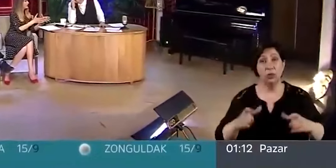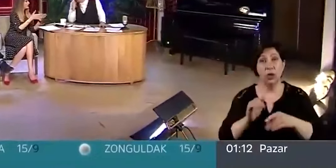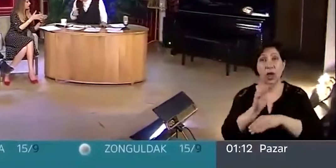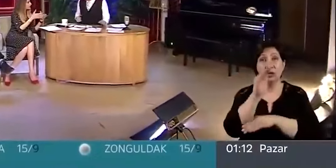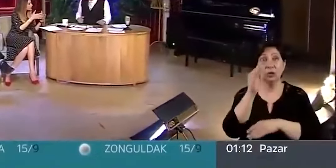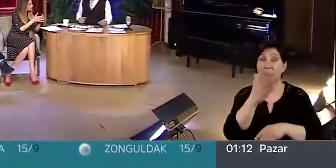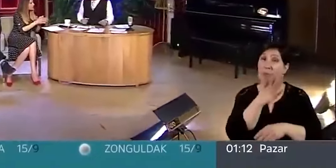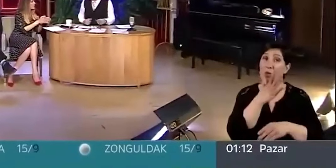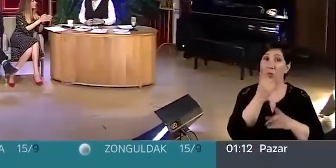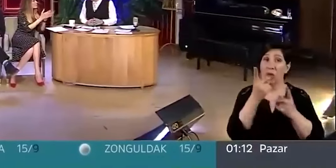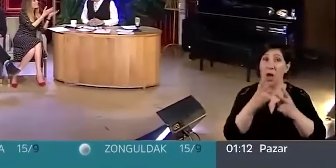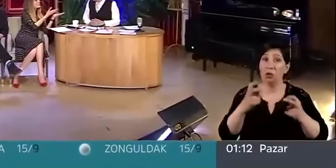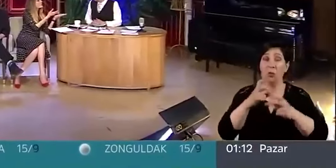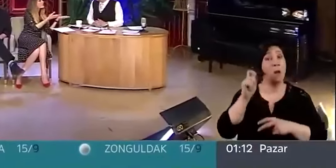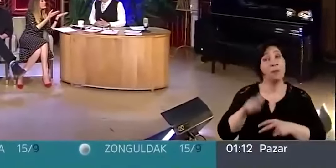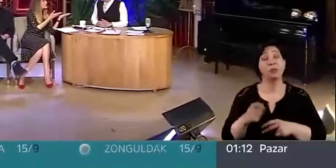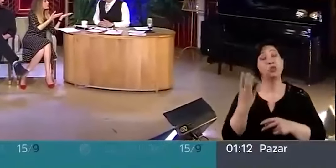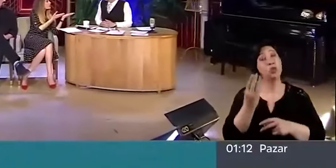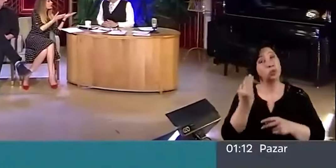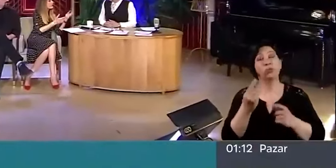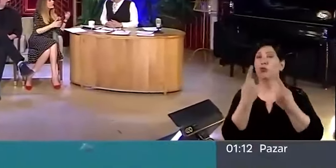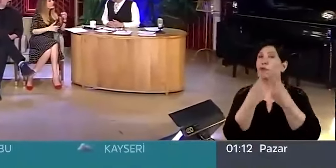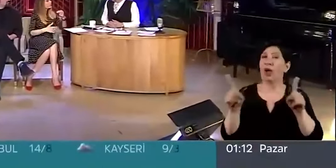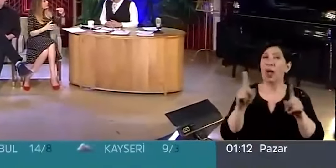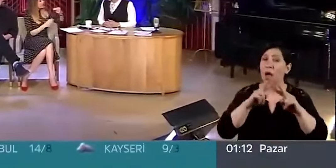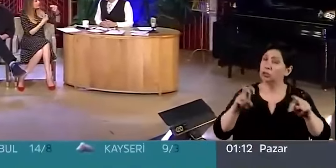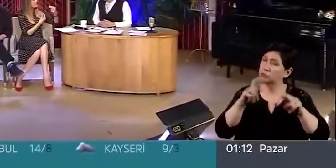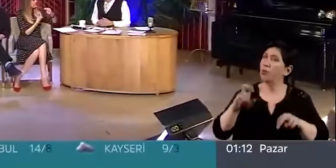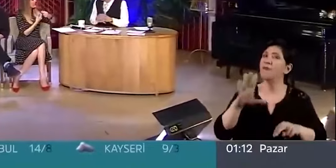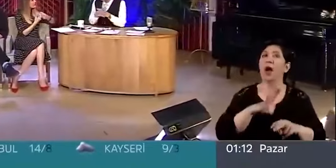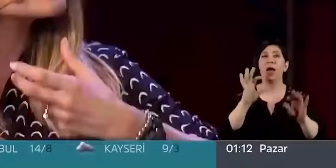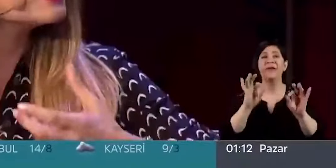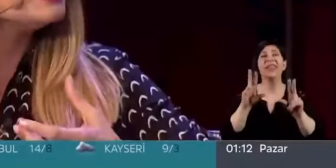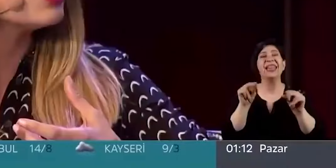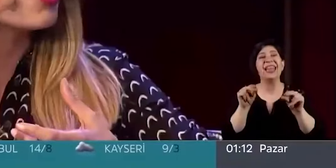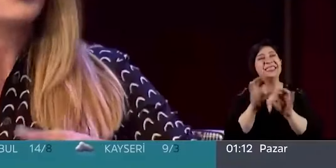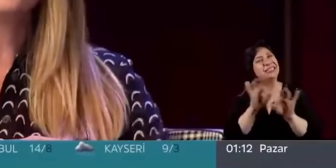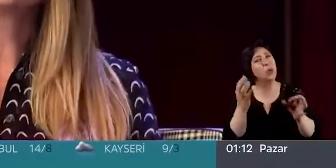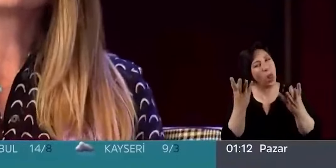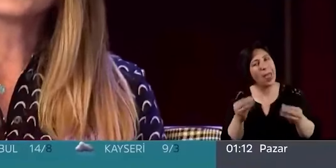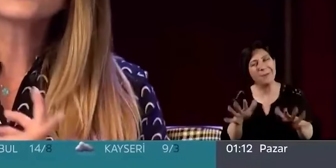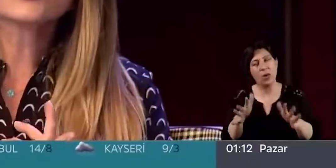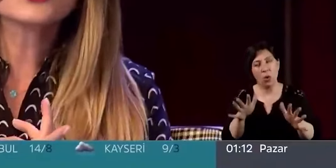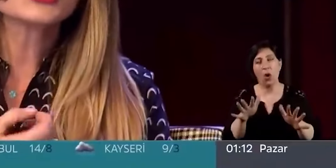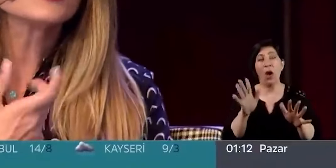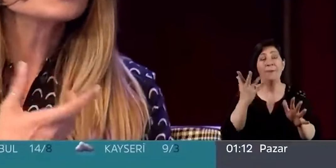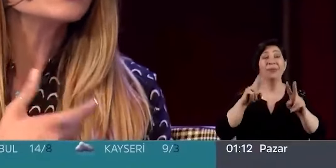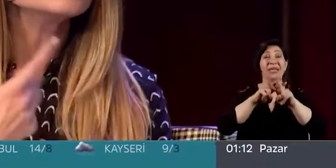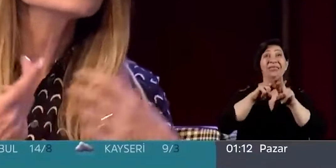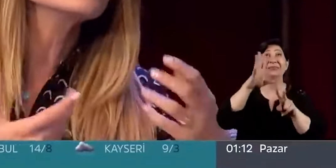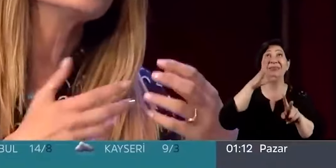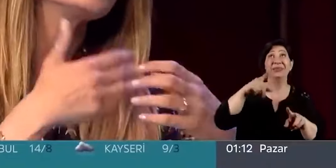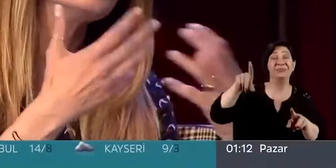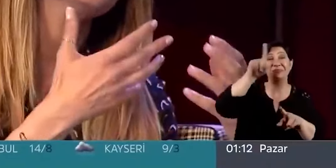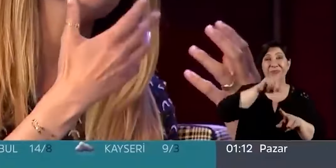yaşadığı ile ilgili bir çalışma yapılmış. Çok güzel, çok değişik araştırmalar var. Ama bunlar tabii yetersiz kalabiliyor. Çünkü astrolojiye ve